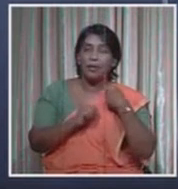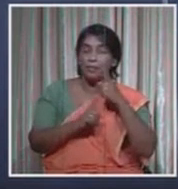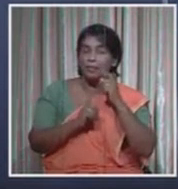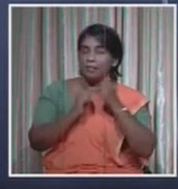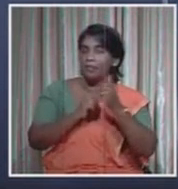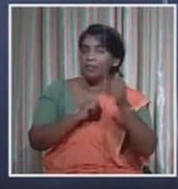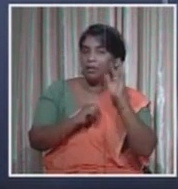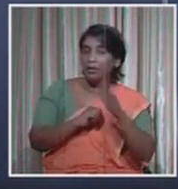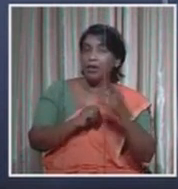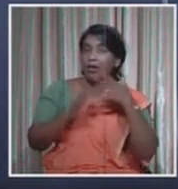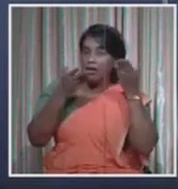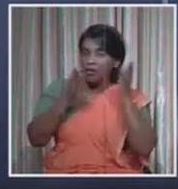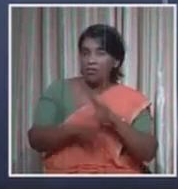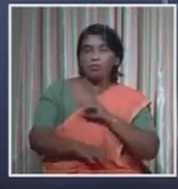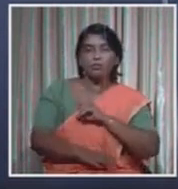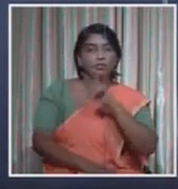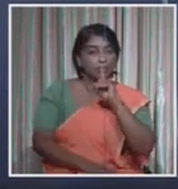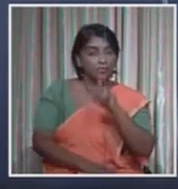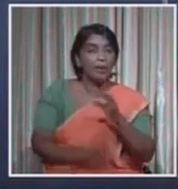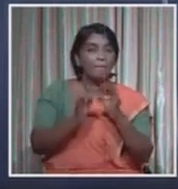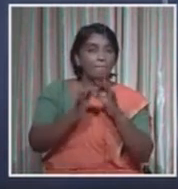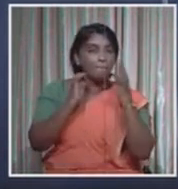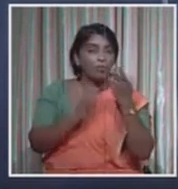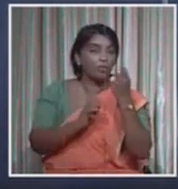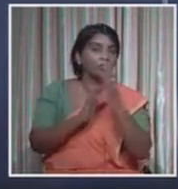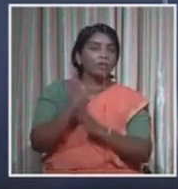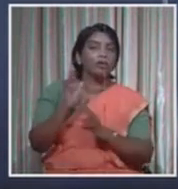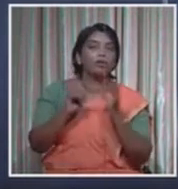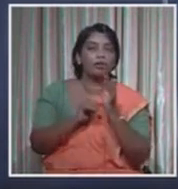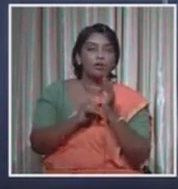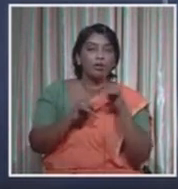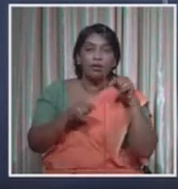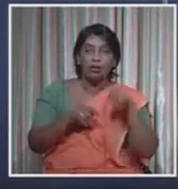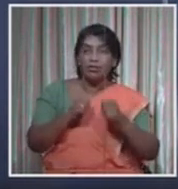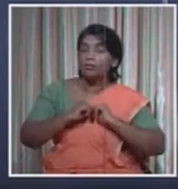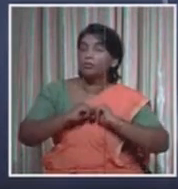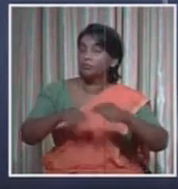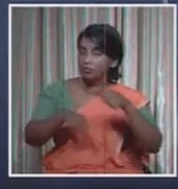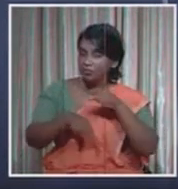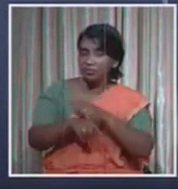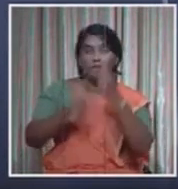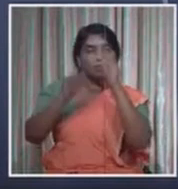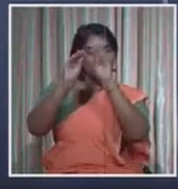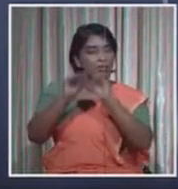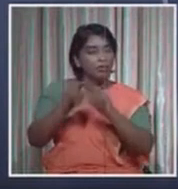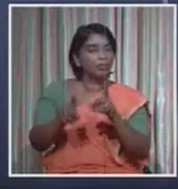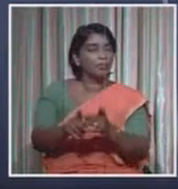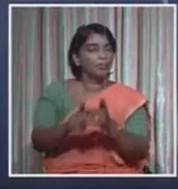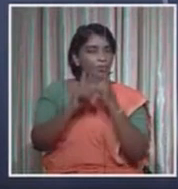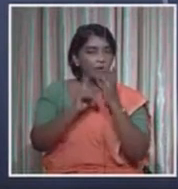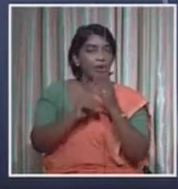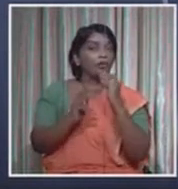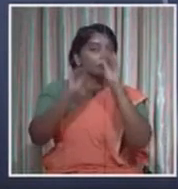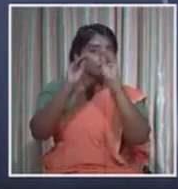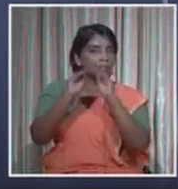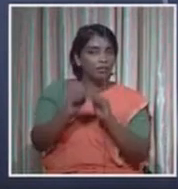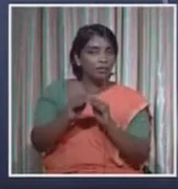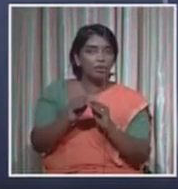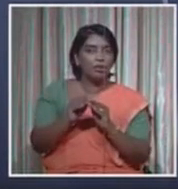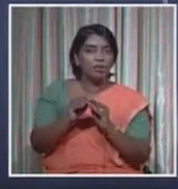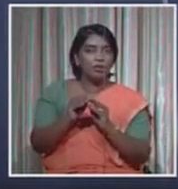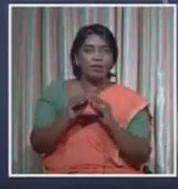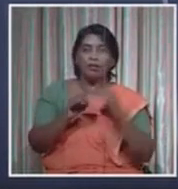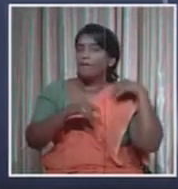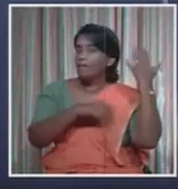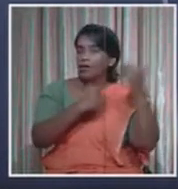පාටබමු. අවසාන වශයෙන් කියනවා බසිල් රාජපක්ෂ මුදල් ඇමතුමා මේ ගෙනාවු අයවැය වගේ අයවැයක් වෙන කවුරු